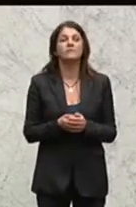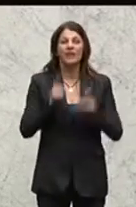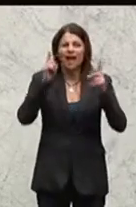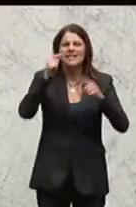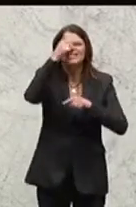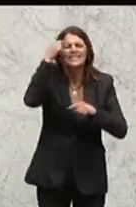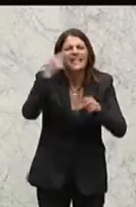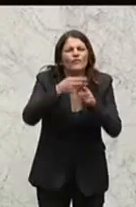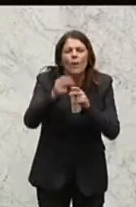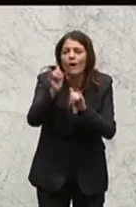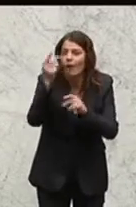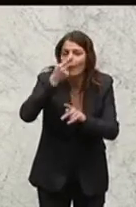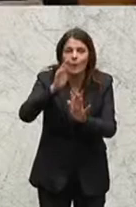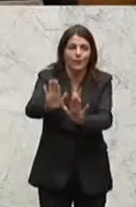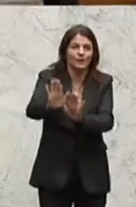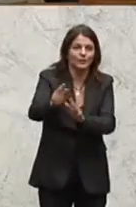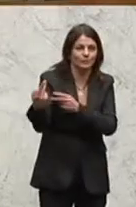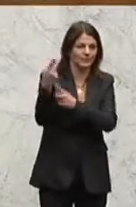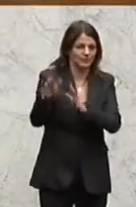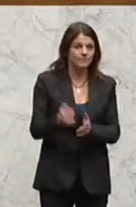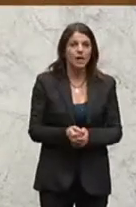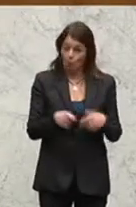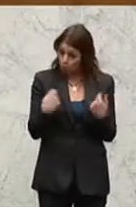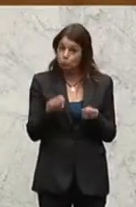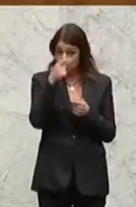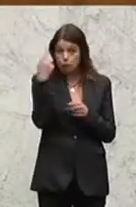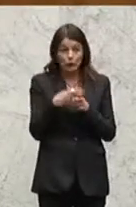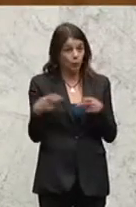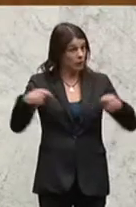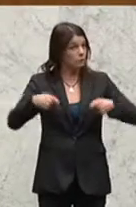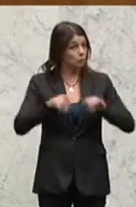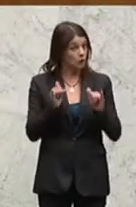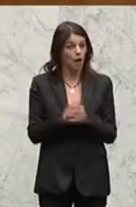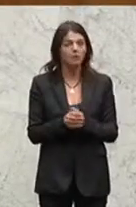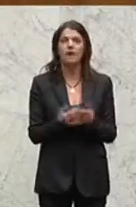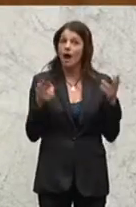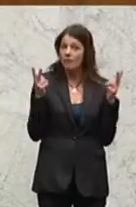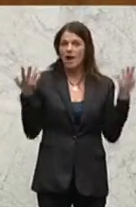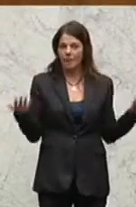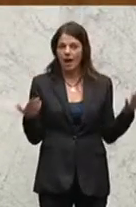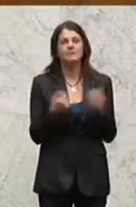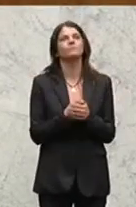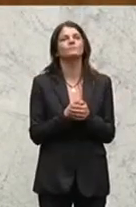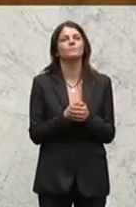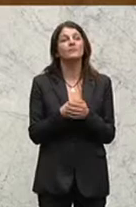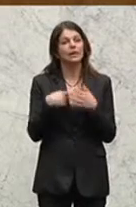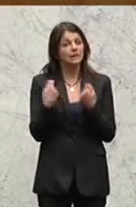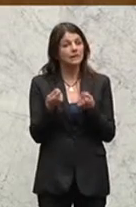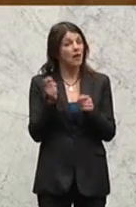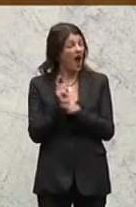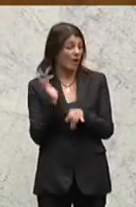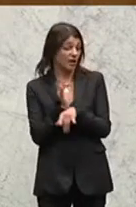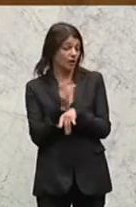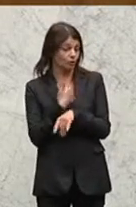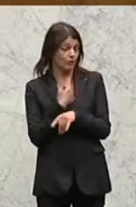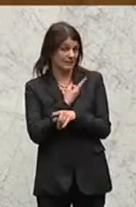Naja, sinnvoll ist eh klar, aber es ist in dem Zusammenhang geht es auch um sinnvolle Investitionen. Fakt ist, wir müssen aber auch hier, und da gibt es natürlich auch Kritikpunkte von unserer